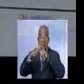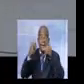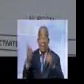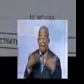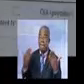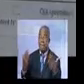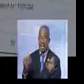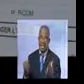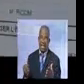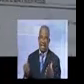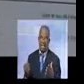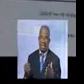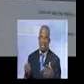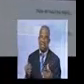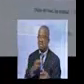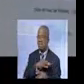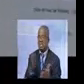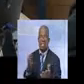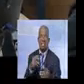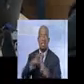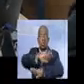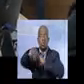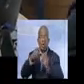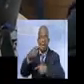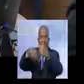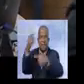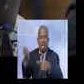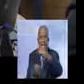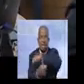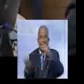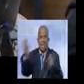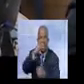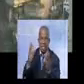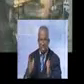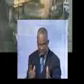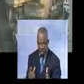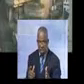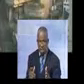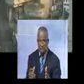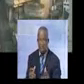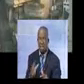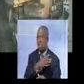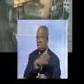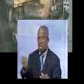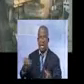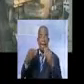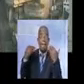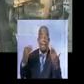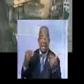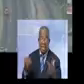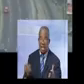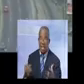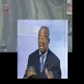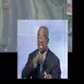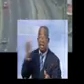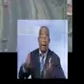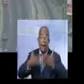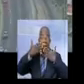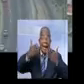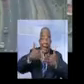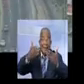de griefs qui posent le problème d'efficacité du système des marchés publics en Côte d'Ivoire. Et cela, malgré les nombreuses